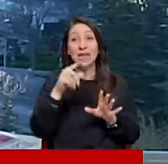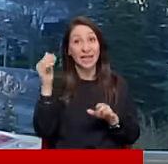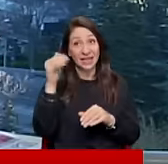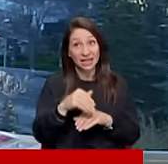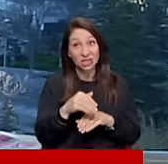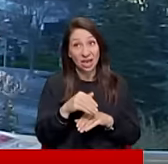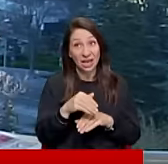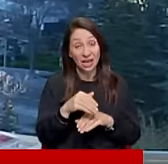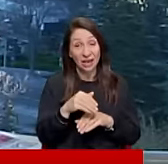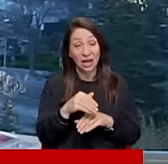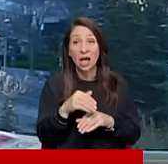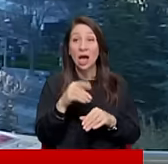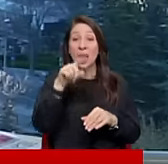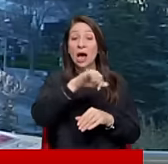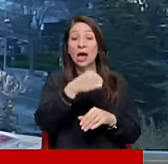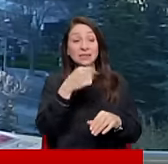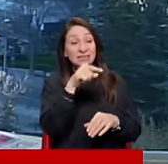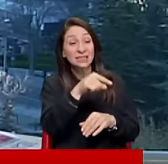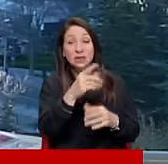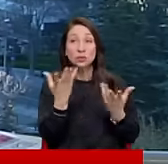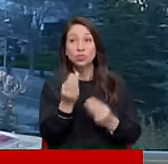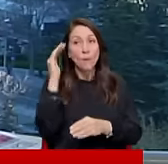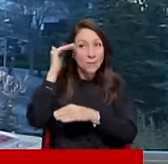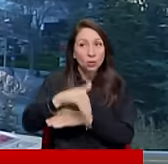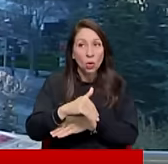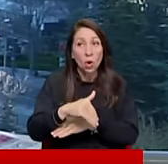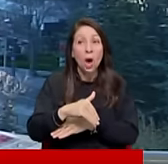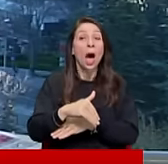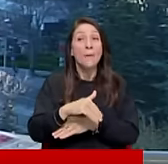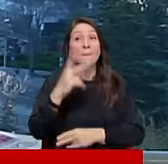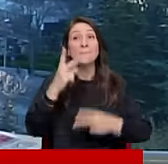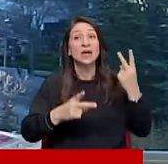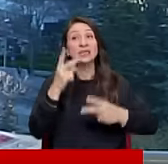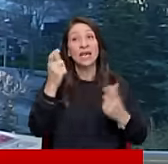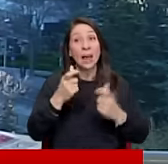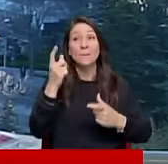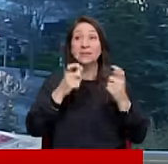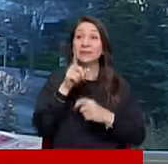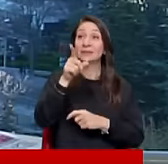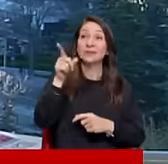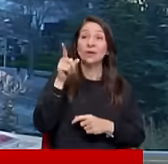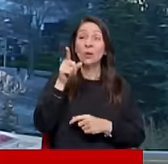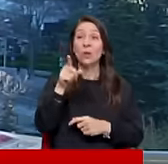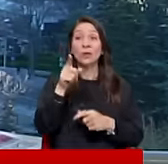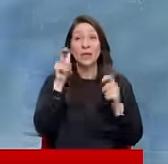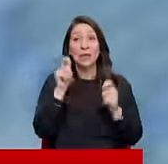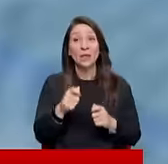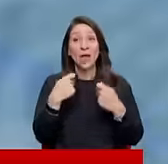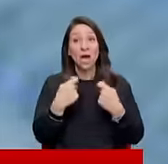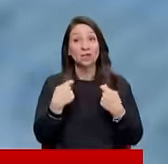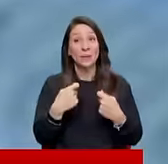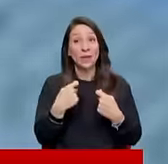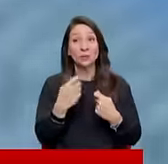gelince hazine nasıl oluyorsa batıyor. Ama bazı yerler, bazı adresler, o adreslerde yapılan